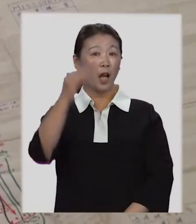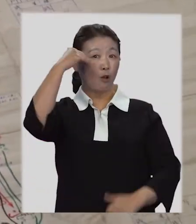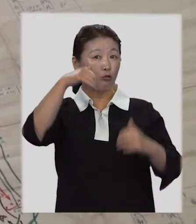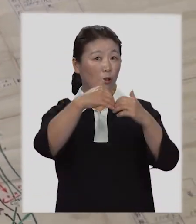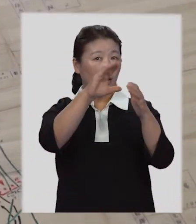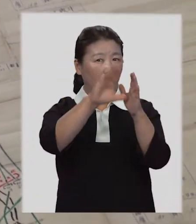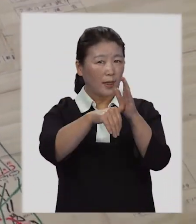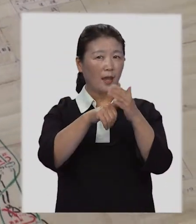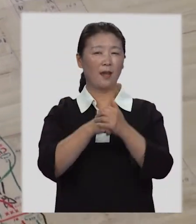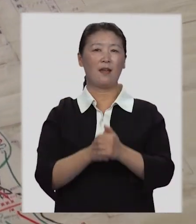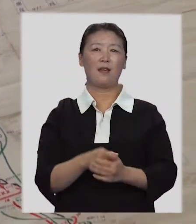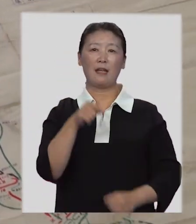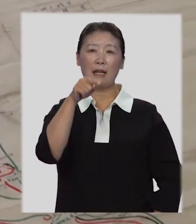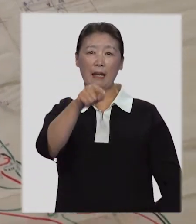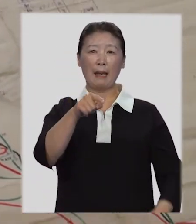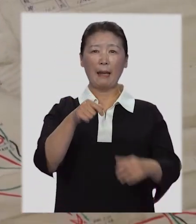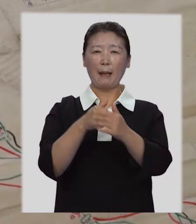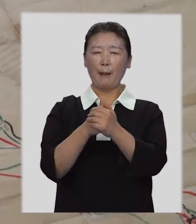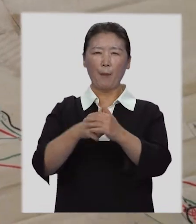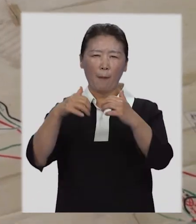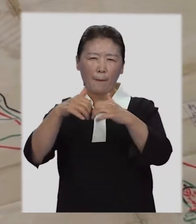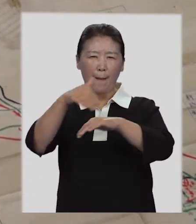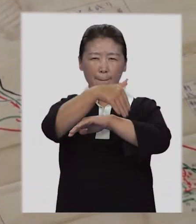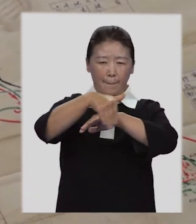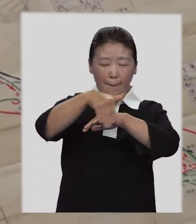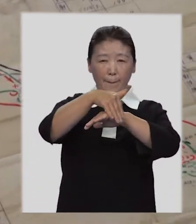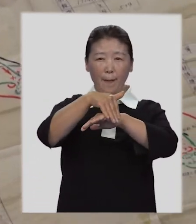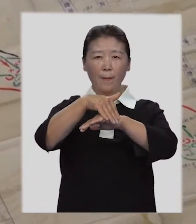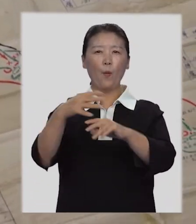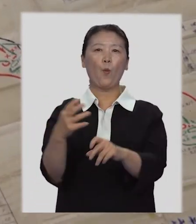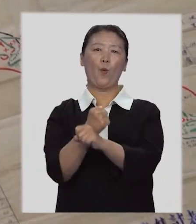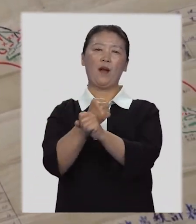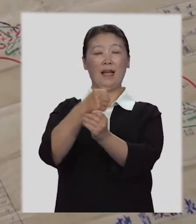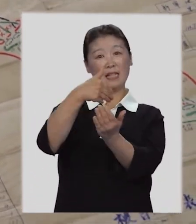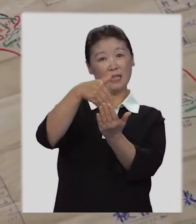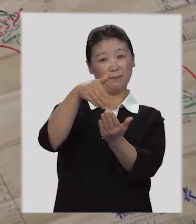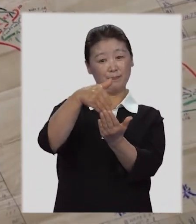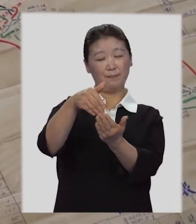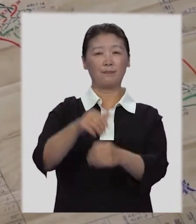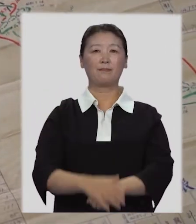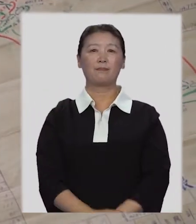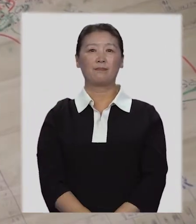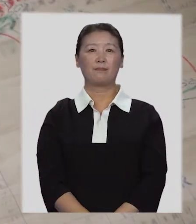(6.25) 전쟁 당시 작성된 사단작전 경과 요도입니다.